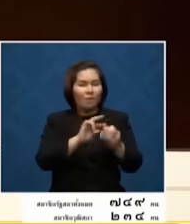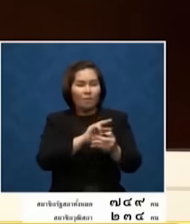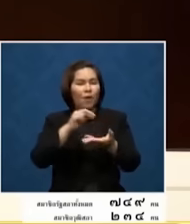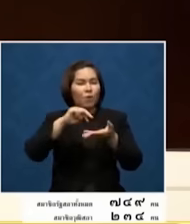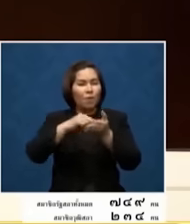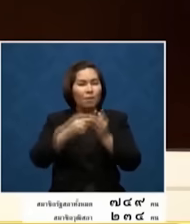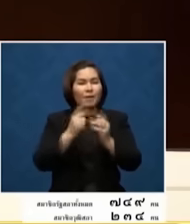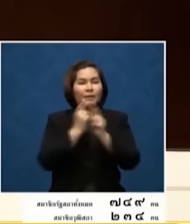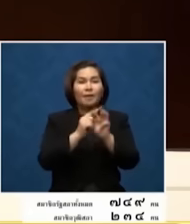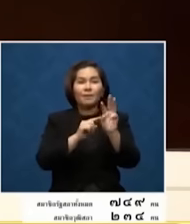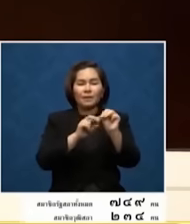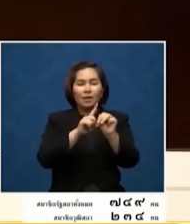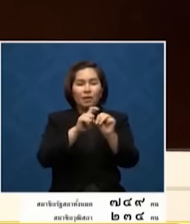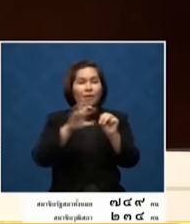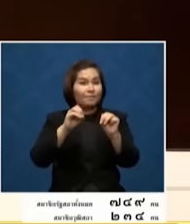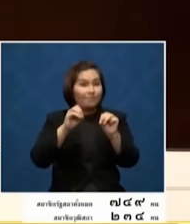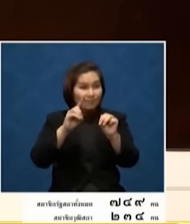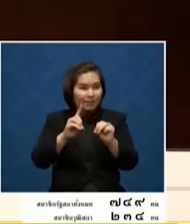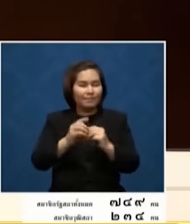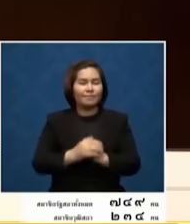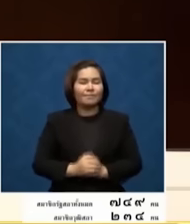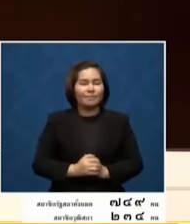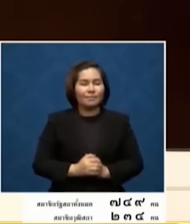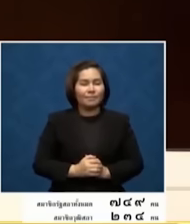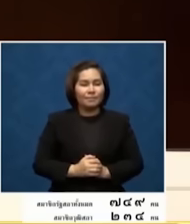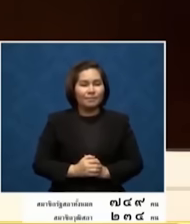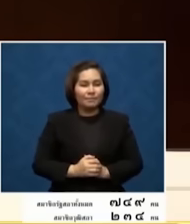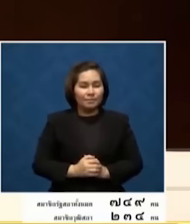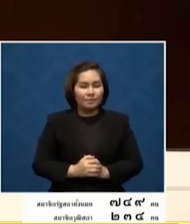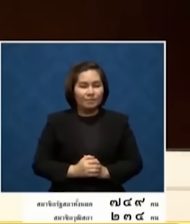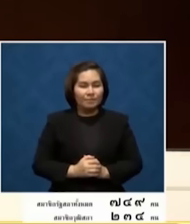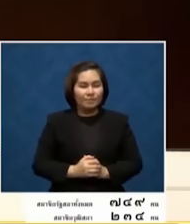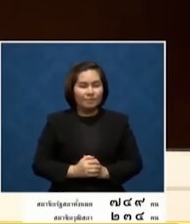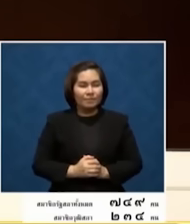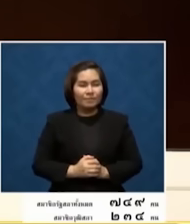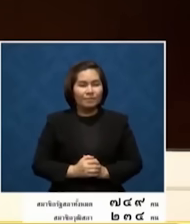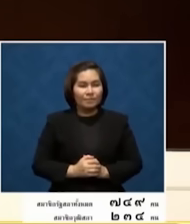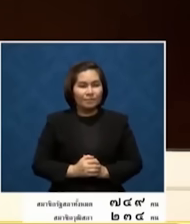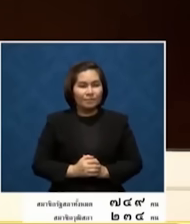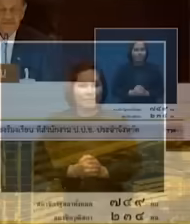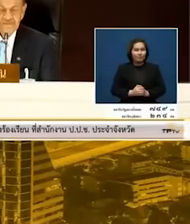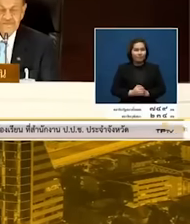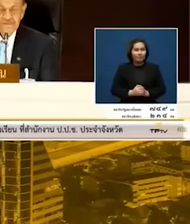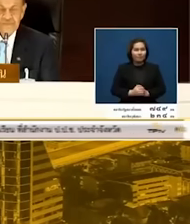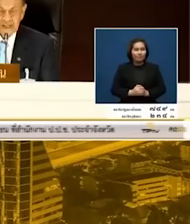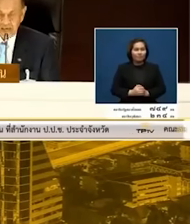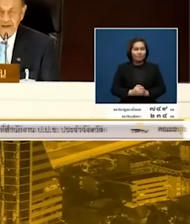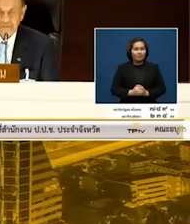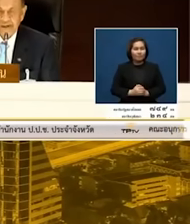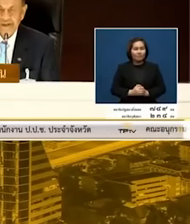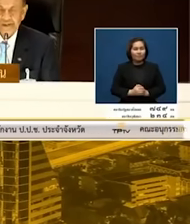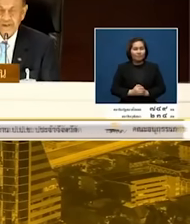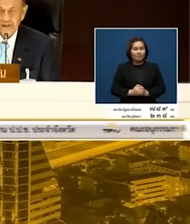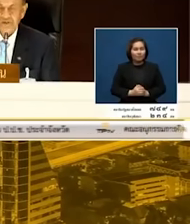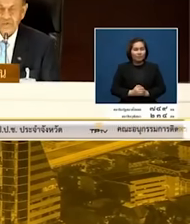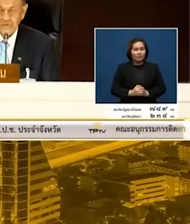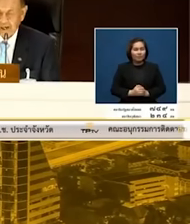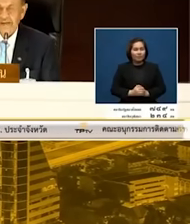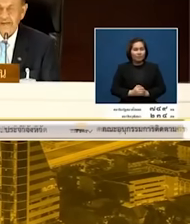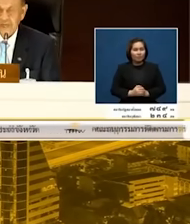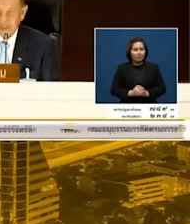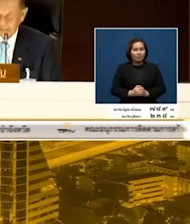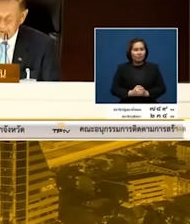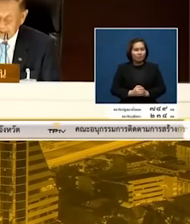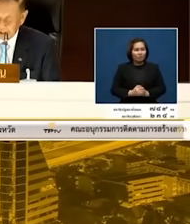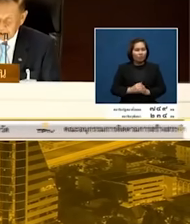านไม่ให้ใครพูดหรือว่าถ้าเกิดท่านพูดอยู่แล้วมีสมาชิกนะรัฐสภา ลุกขึ้นมา